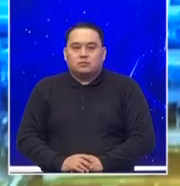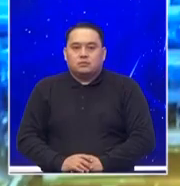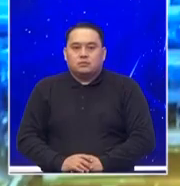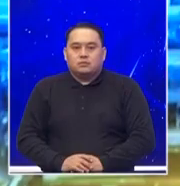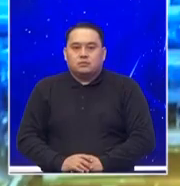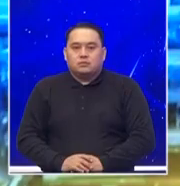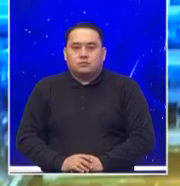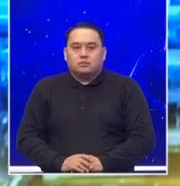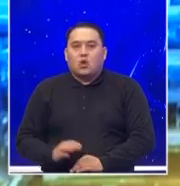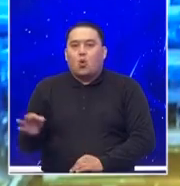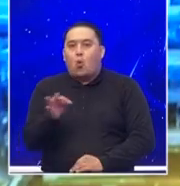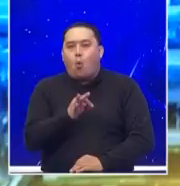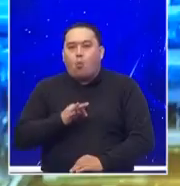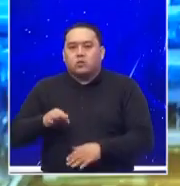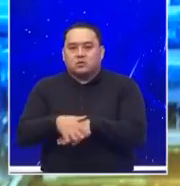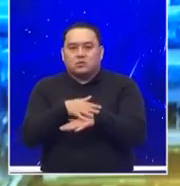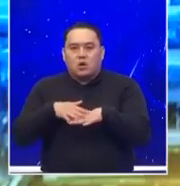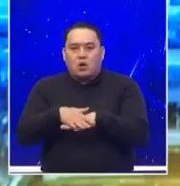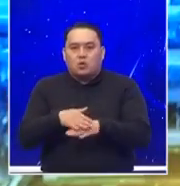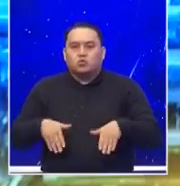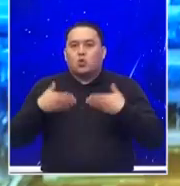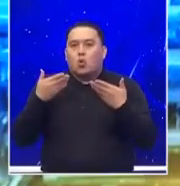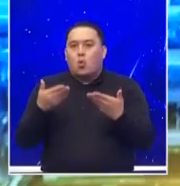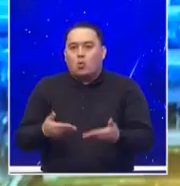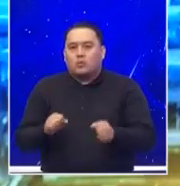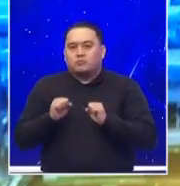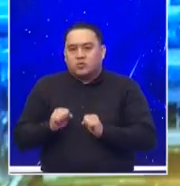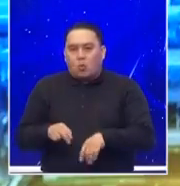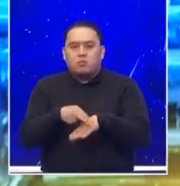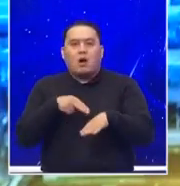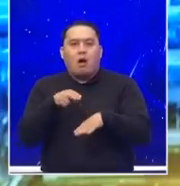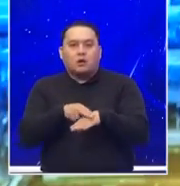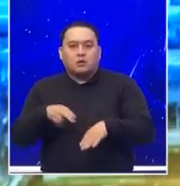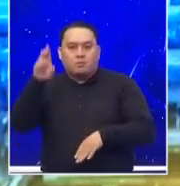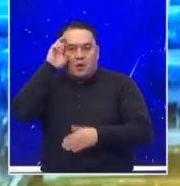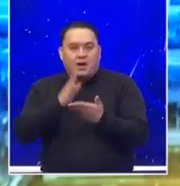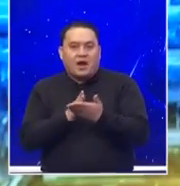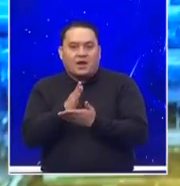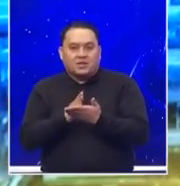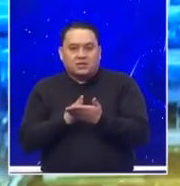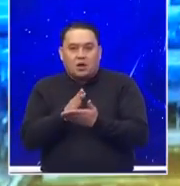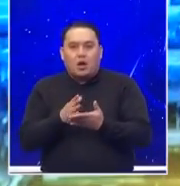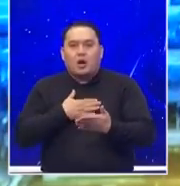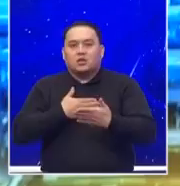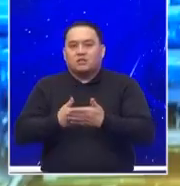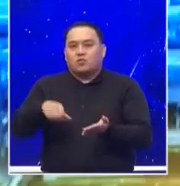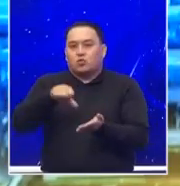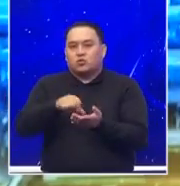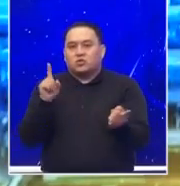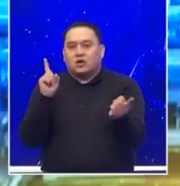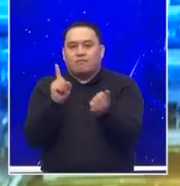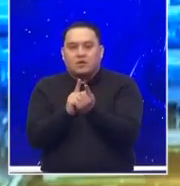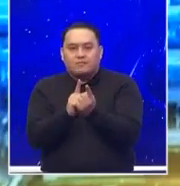Ашық диалогтық кездесу облыс тұрғынының өтінішіне сәйкес құқық қорғау органдары мен мемлекеттік қызметкерлері қоғам белсендісімен